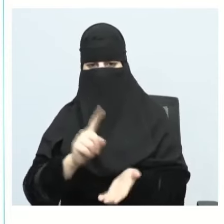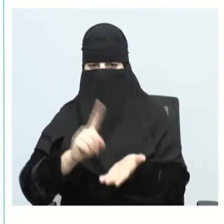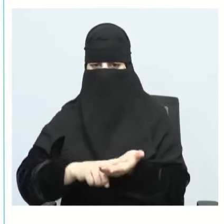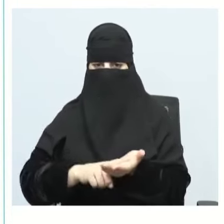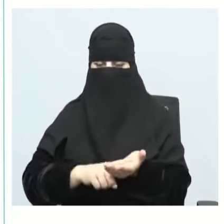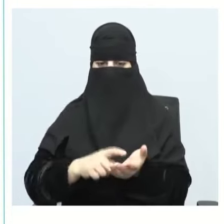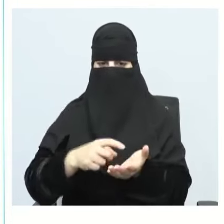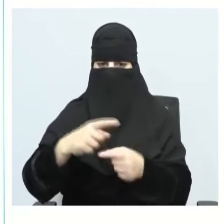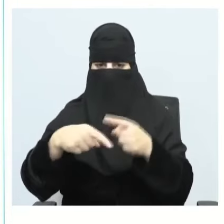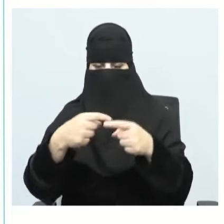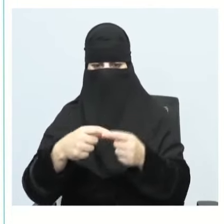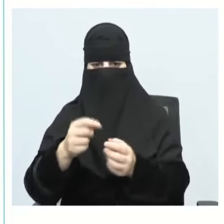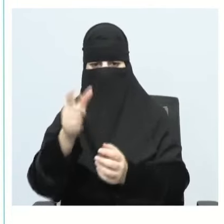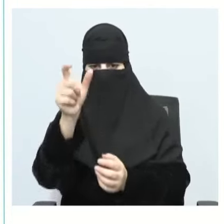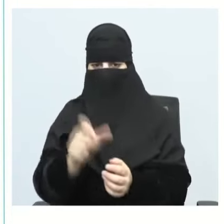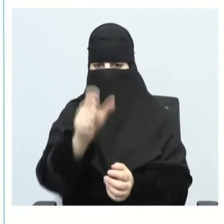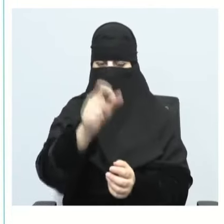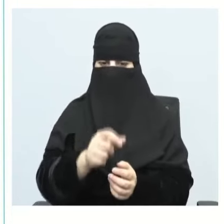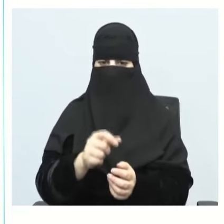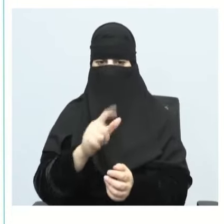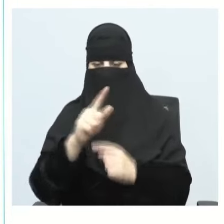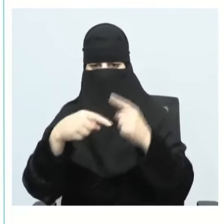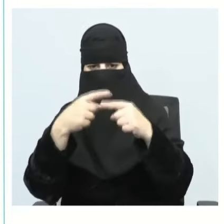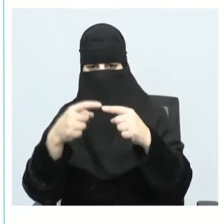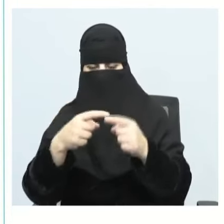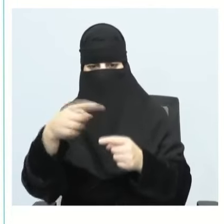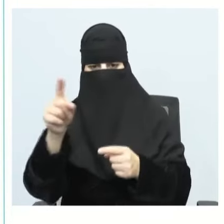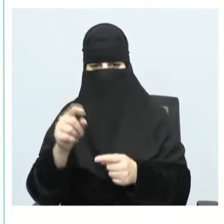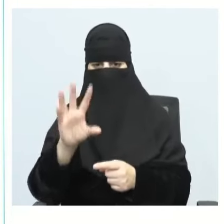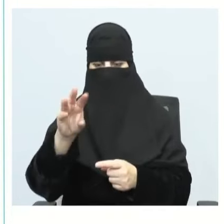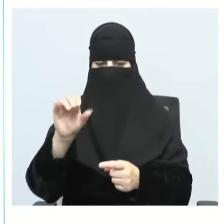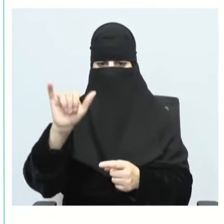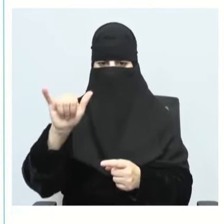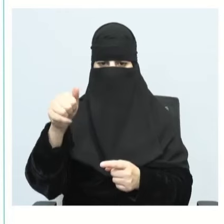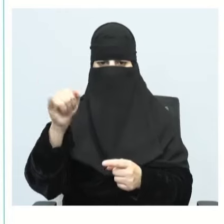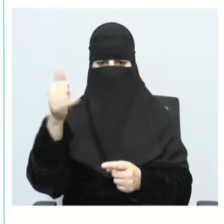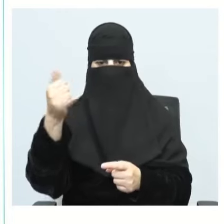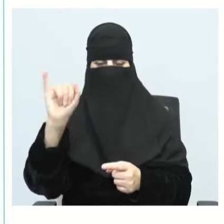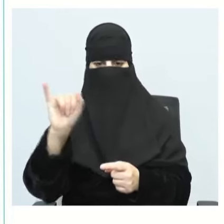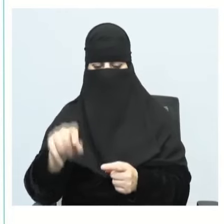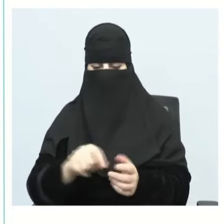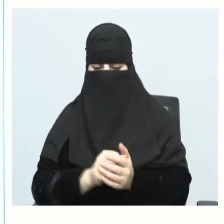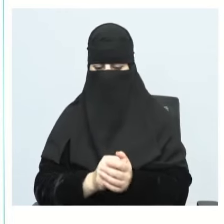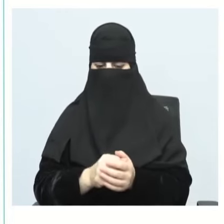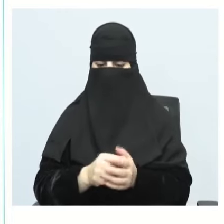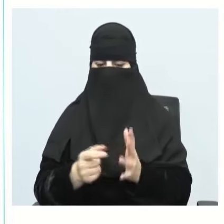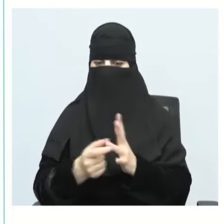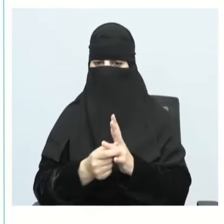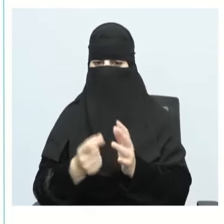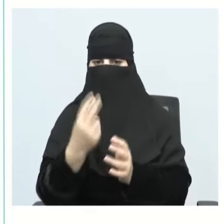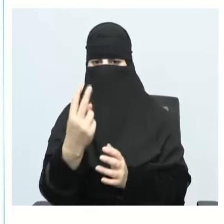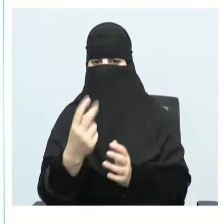اراجع القائمه هل الكلام اللي قالته ايام صحيح انه تختار خاتمي صح هذا المره